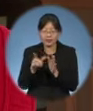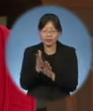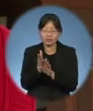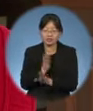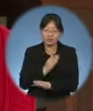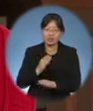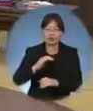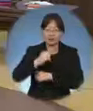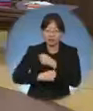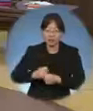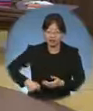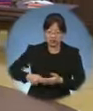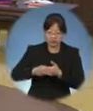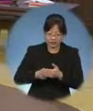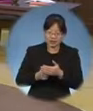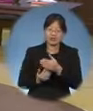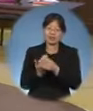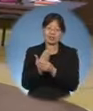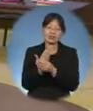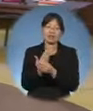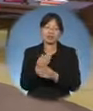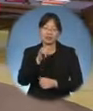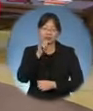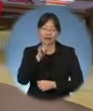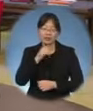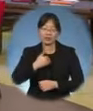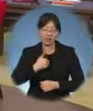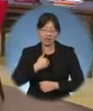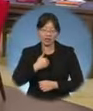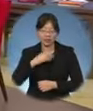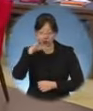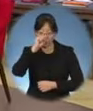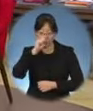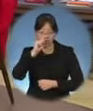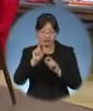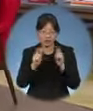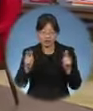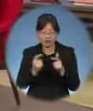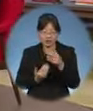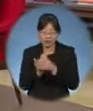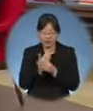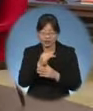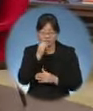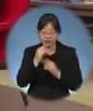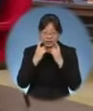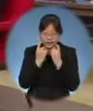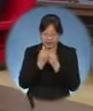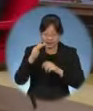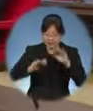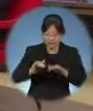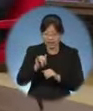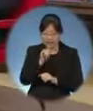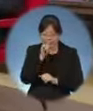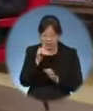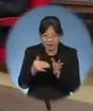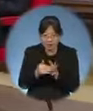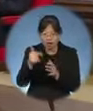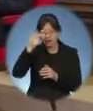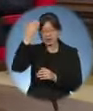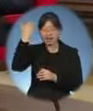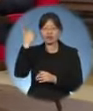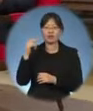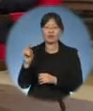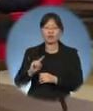겁니다. 그때부터 묘하게 자기가 좋아하는 것들이 생겨요. 굉장히 개인차가 있습니다. 네. 과거에는